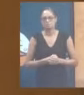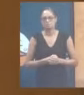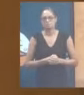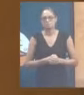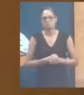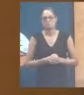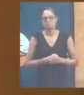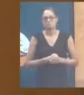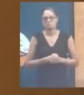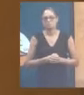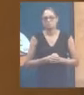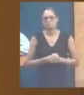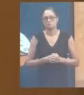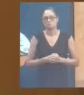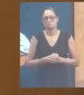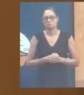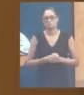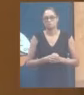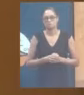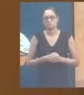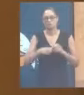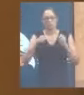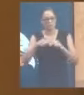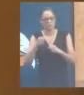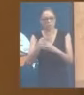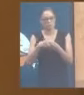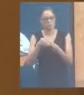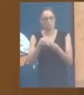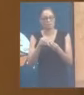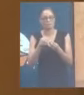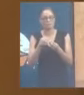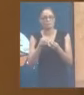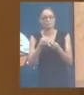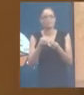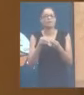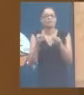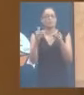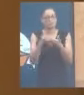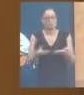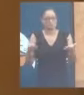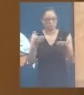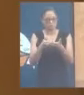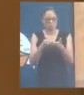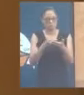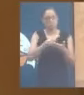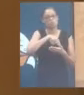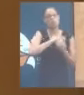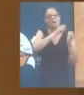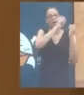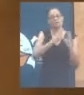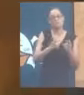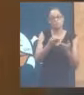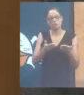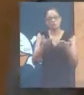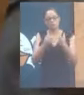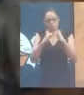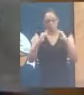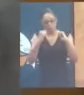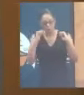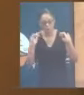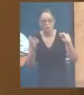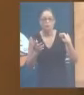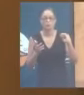peut-être dire de petits mots sur la situation que nous avons trouvée. Vous êtes le seul. OK,